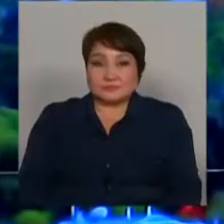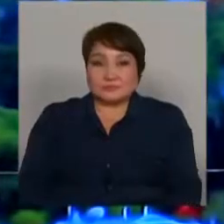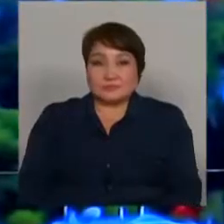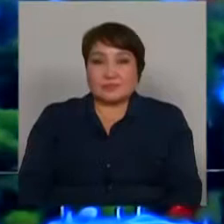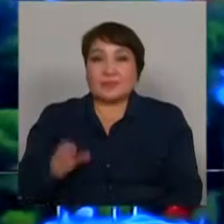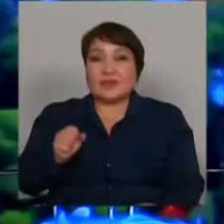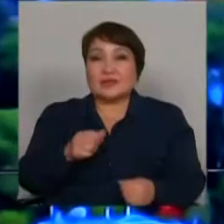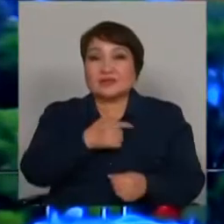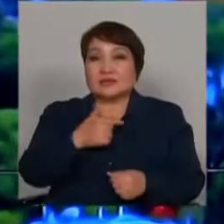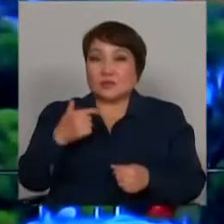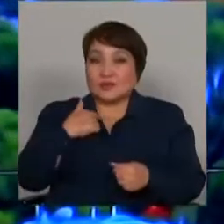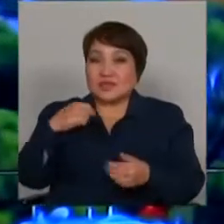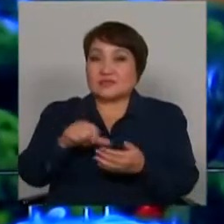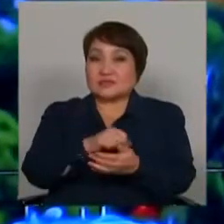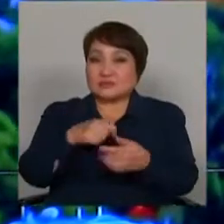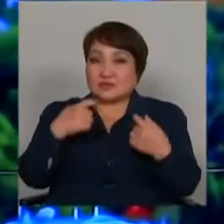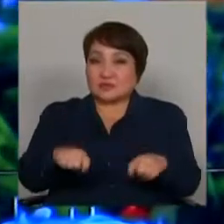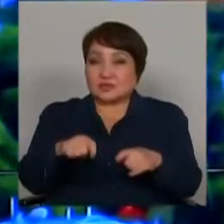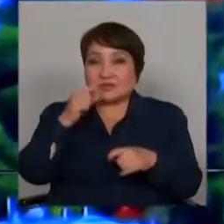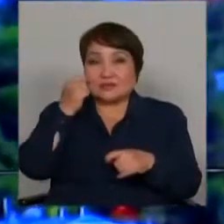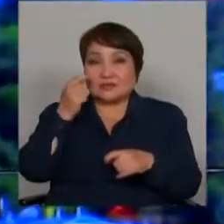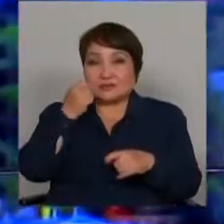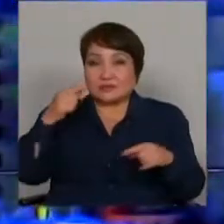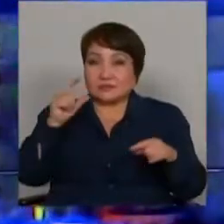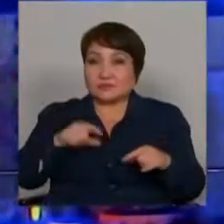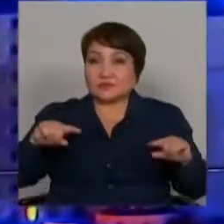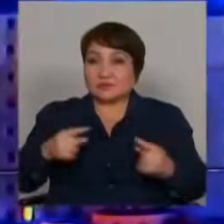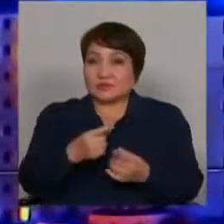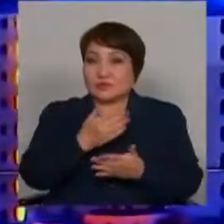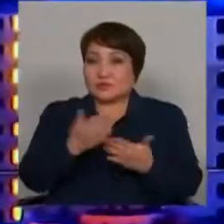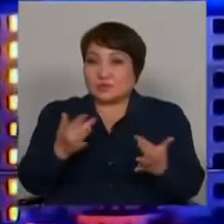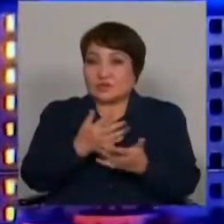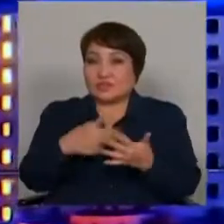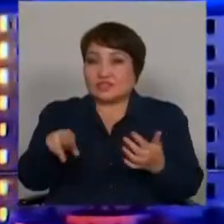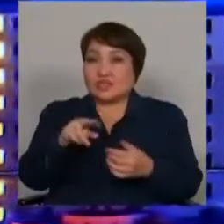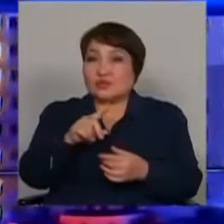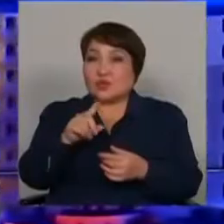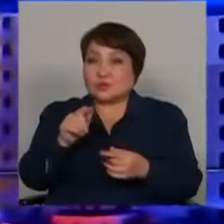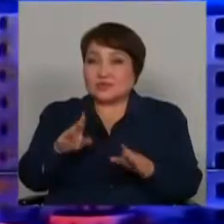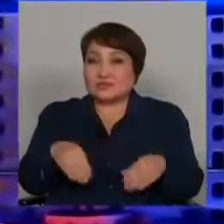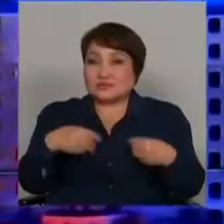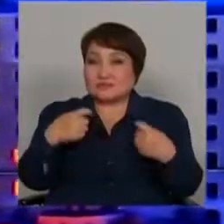Алталды қорғанда есірткі саудалаған ер адам ұсталды. Күдікті мефедронның бірнеше дозасын өткізу кезінде